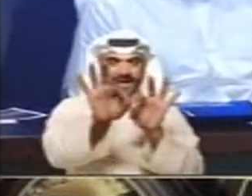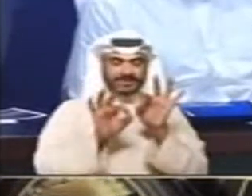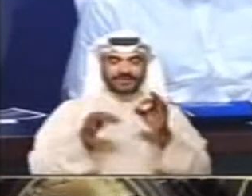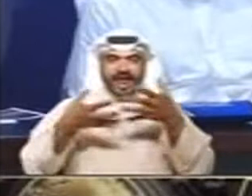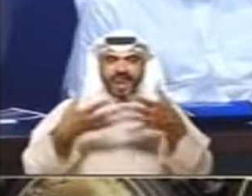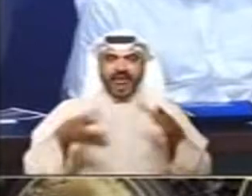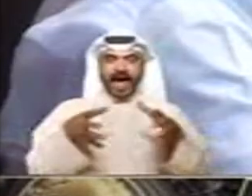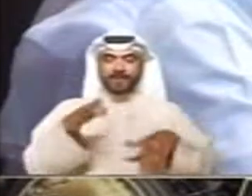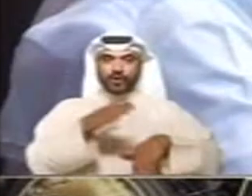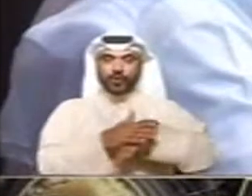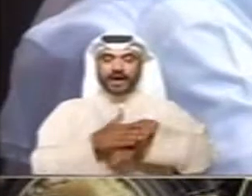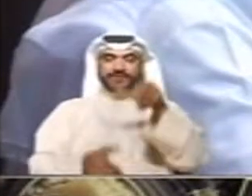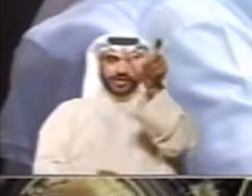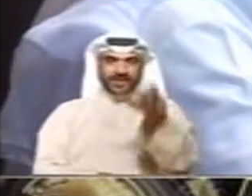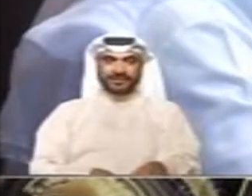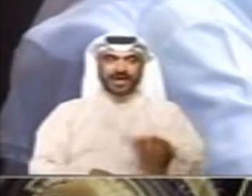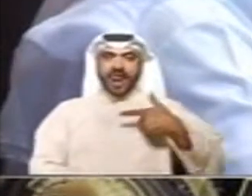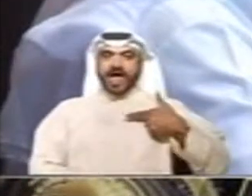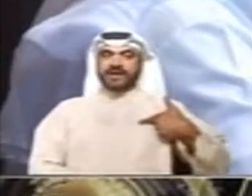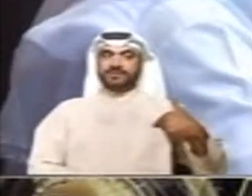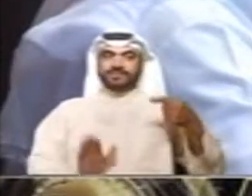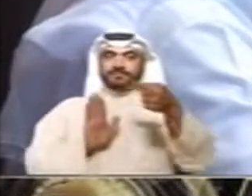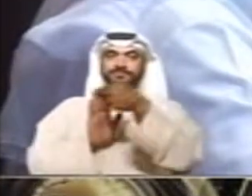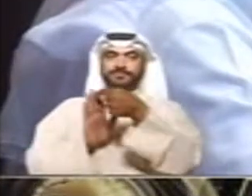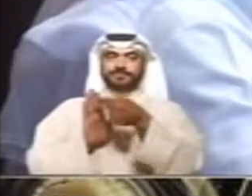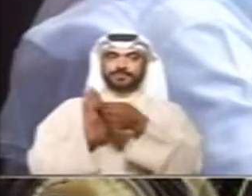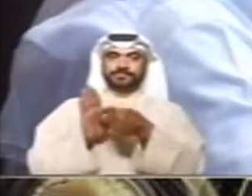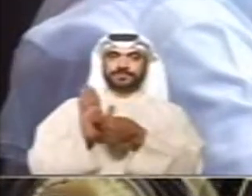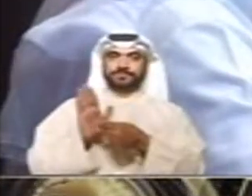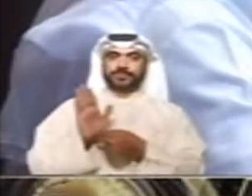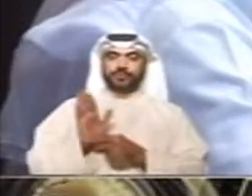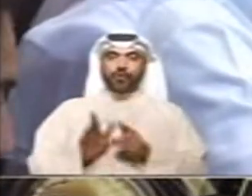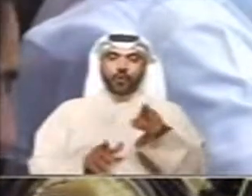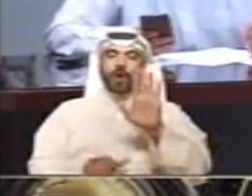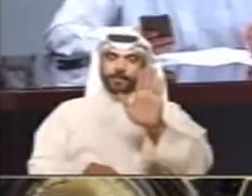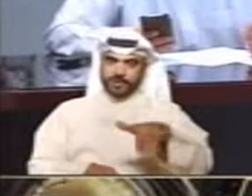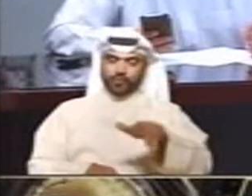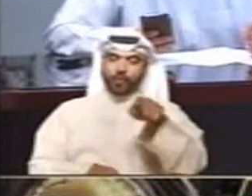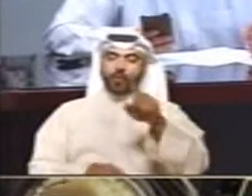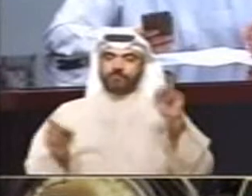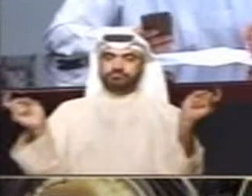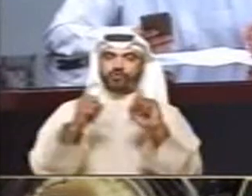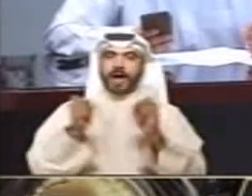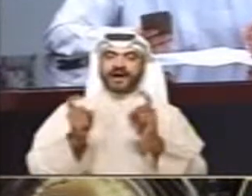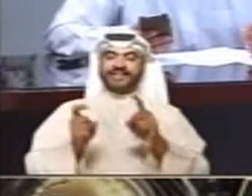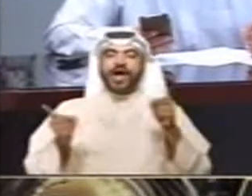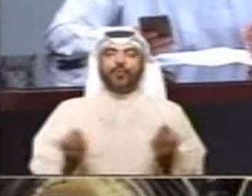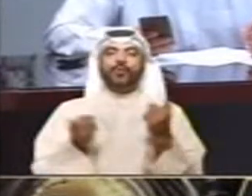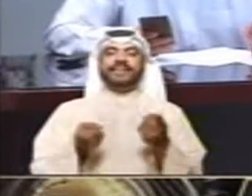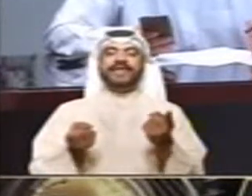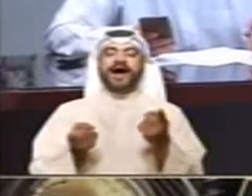سلسا بالرد حول الأسماء التي تم اختيارها مؤخرا والتي ستكون حاضرة في المباراتين